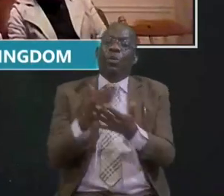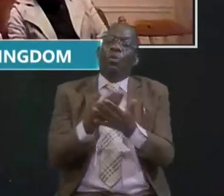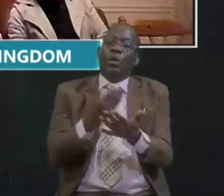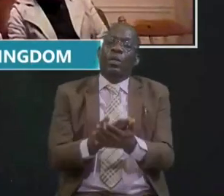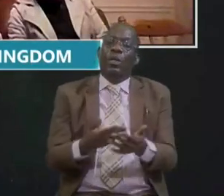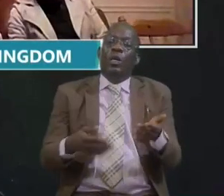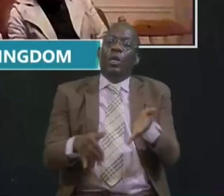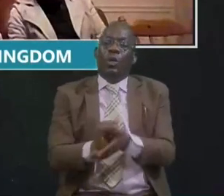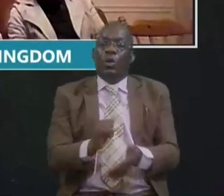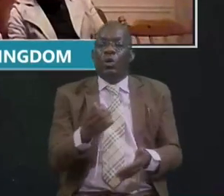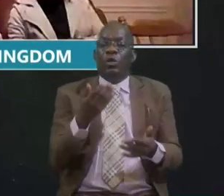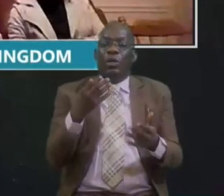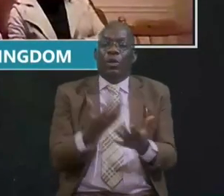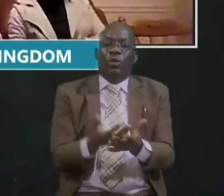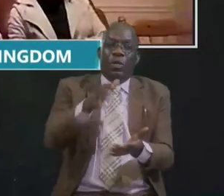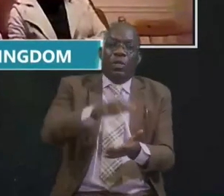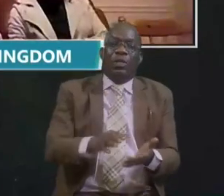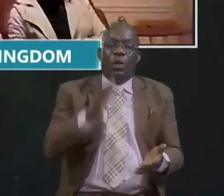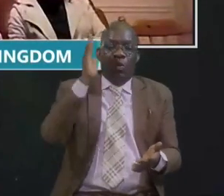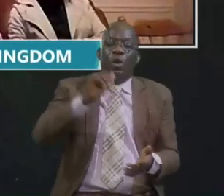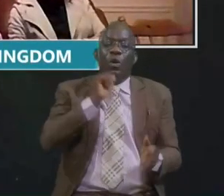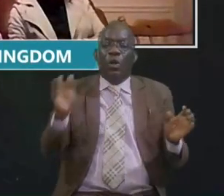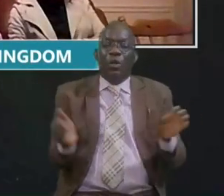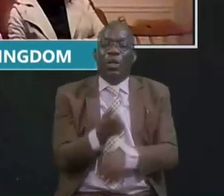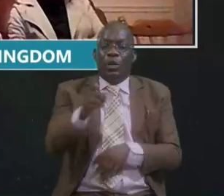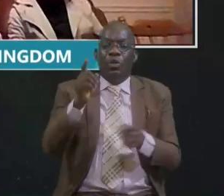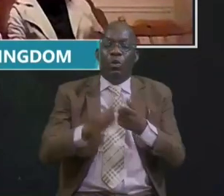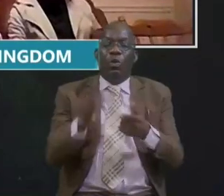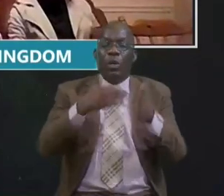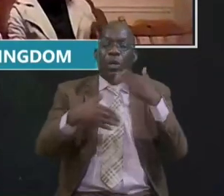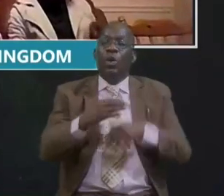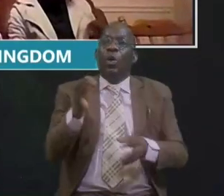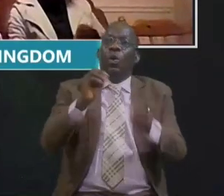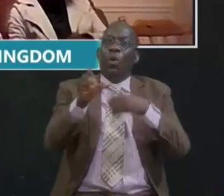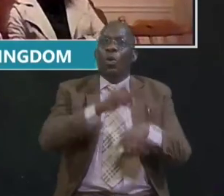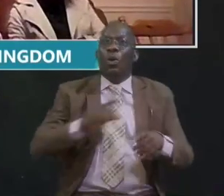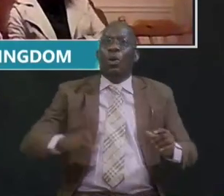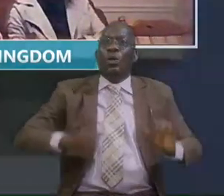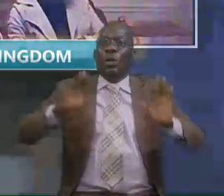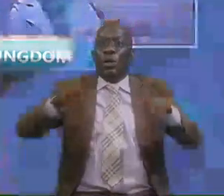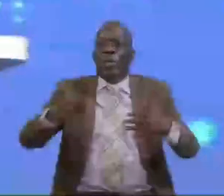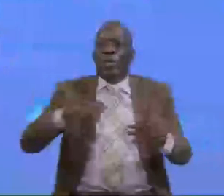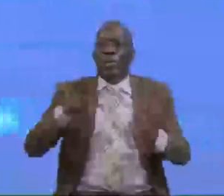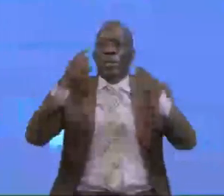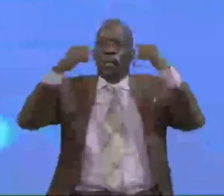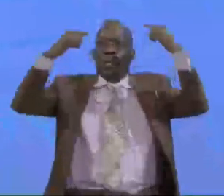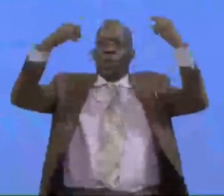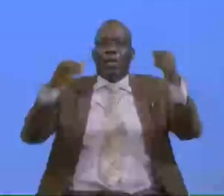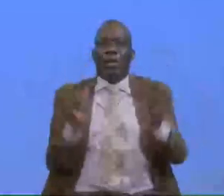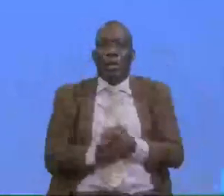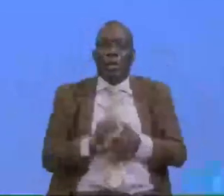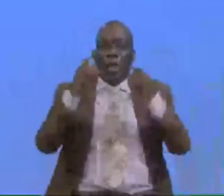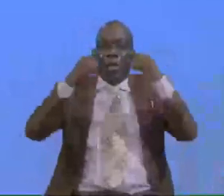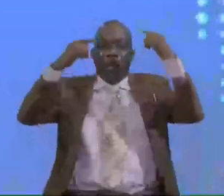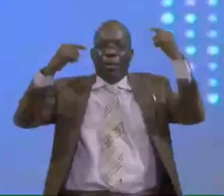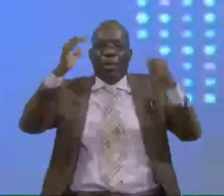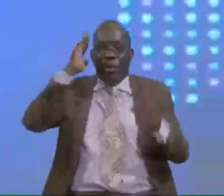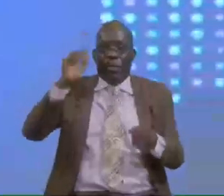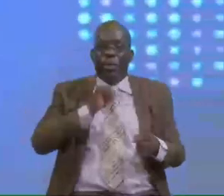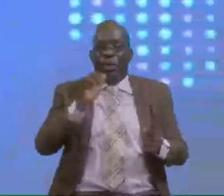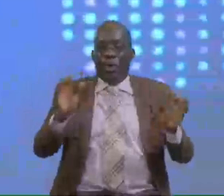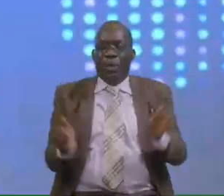richesses ne peuvent pas te conduire au ciel. Seigneur, donne-moi le succès. Ce succès ne